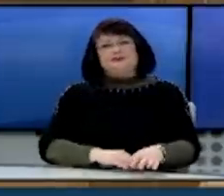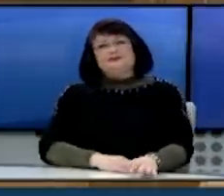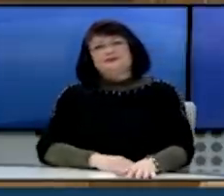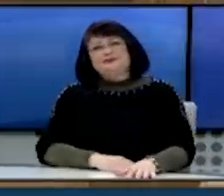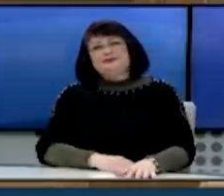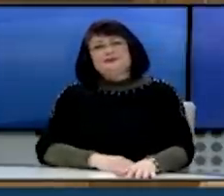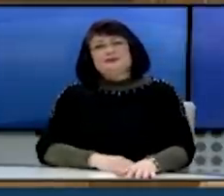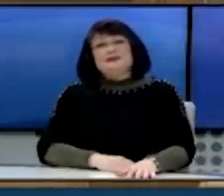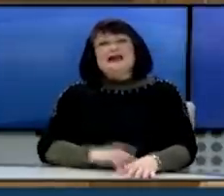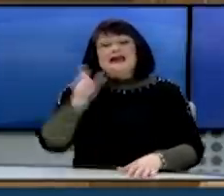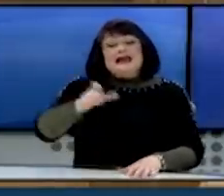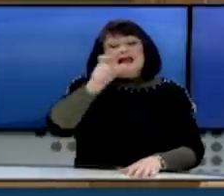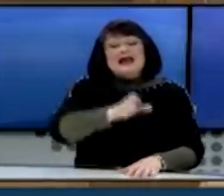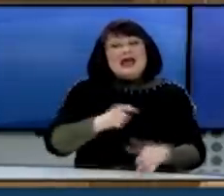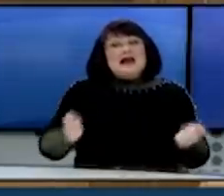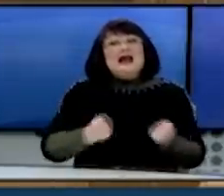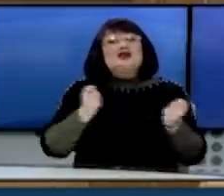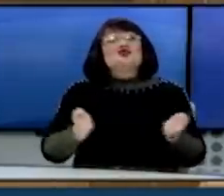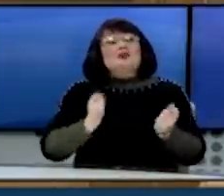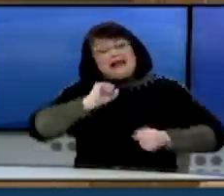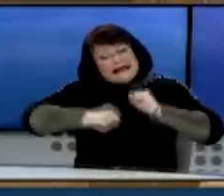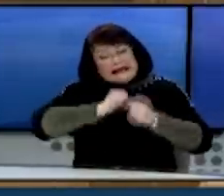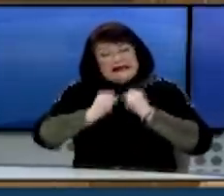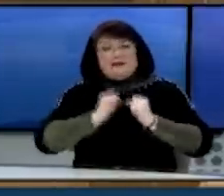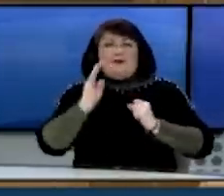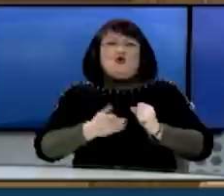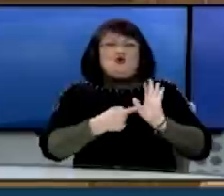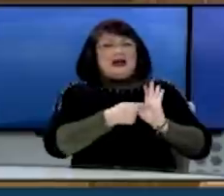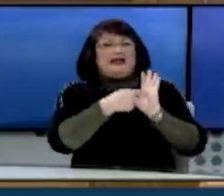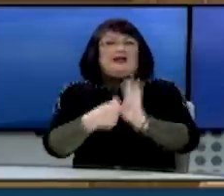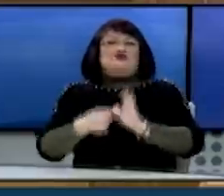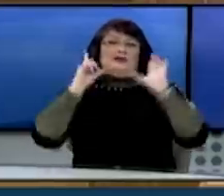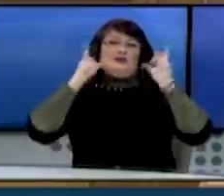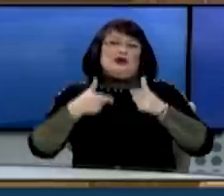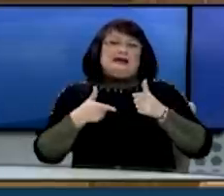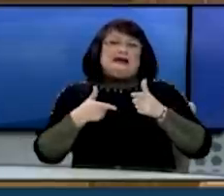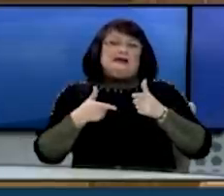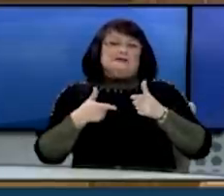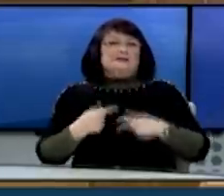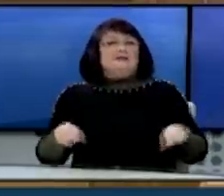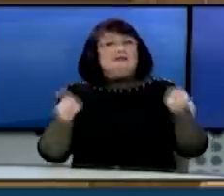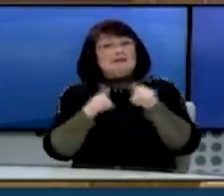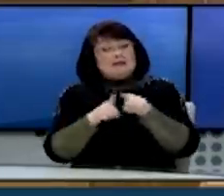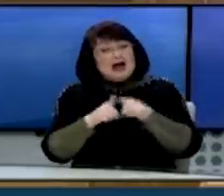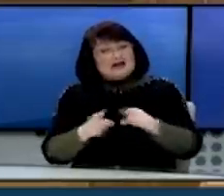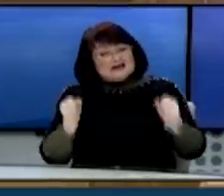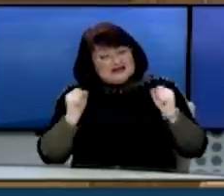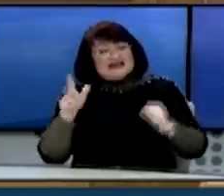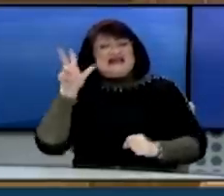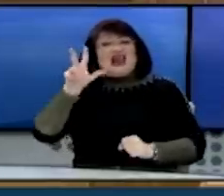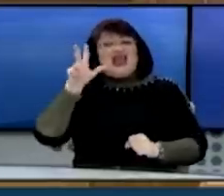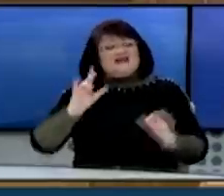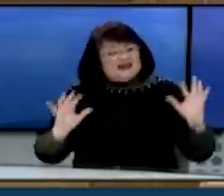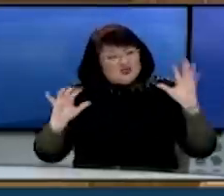οι ίδιοι οι εργαζόμενοι, μέσα στο κίνημα, με τις συλλογικές διαδικασίες τους, τις ζωντανές συνελεύσεις